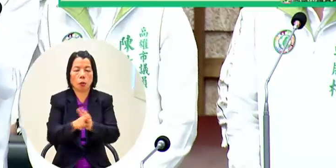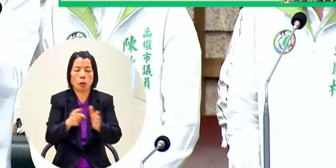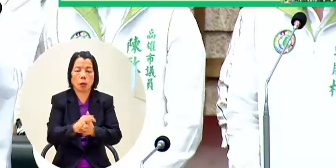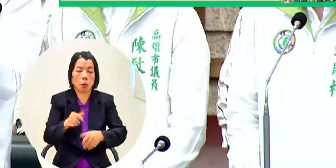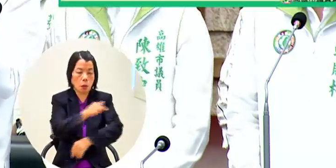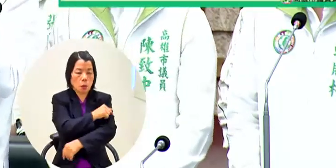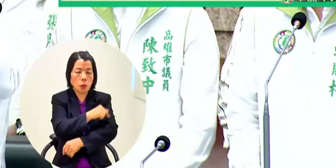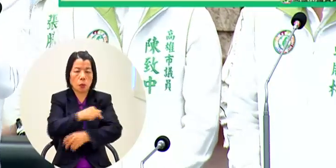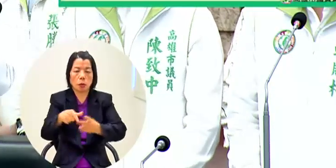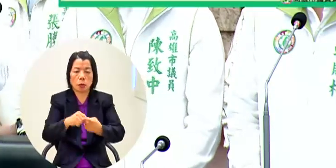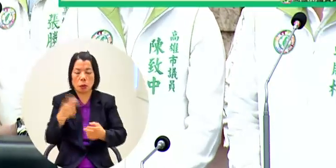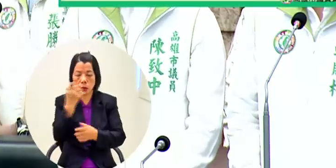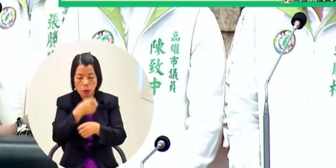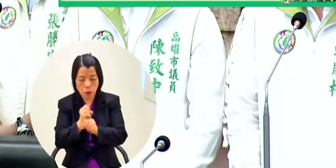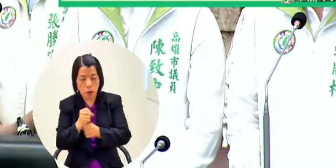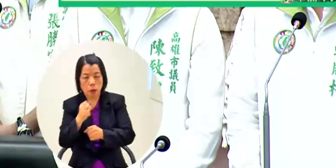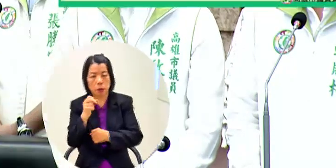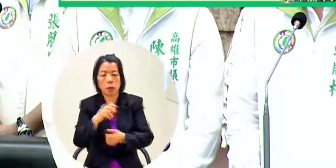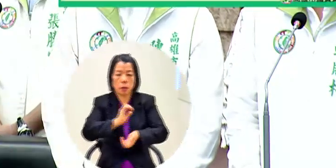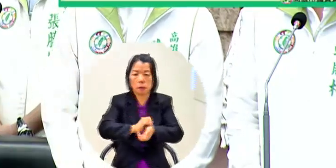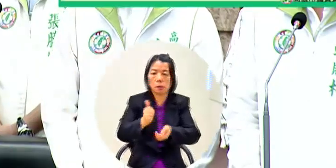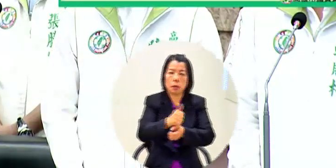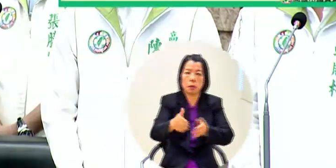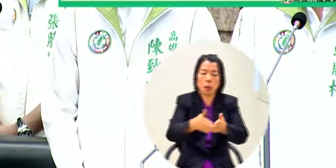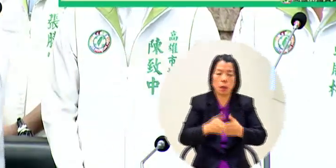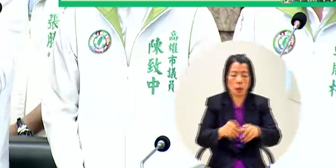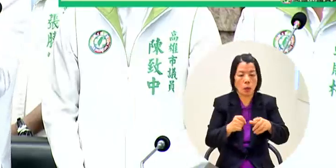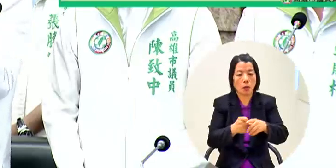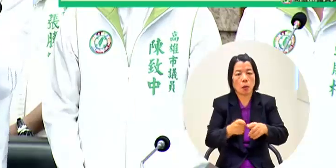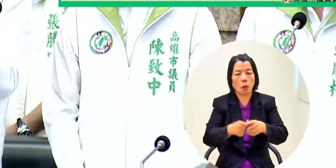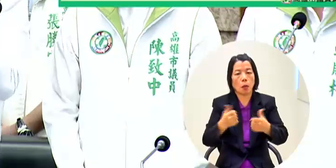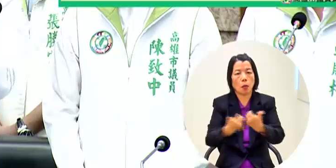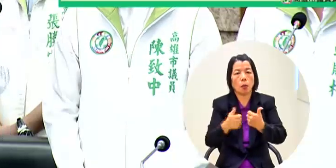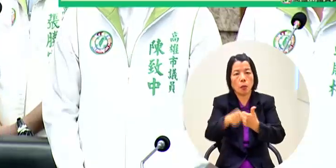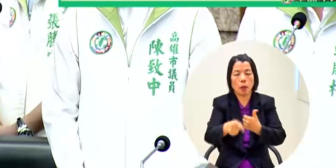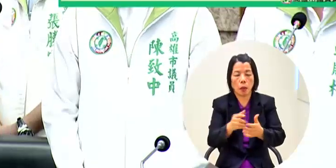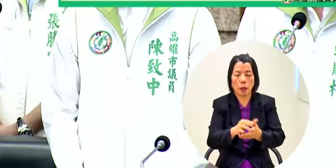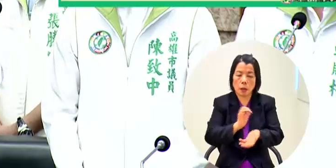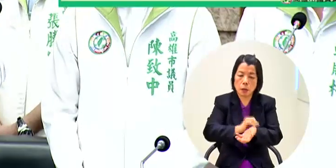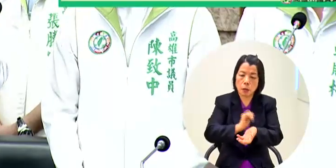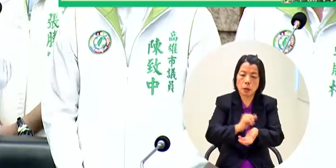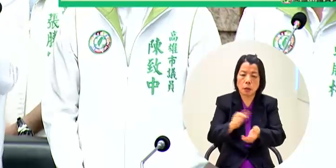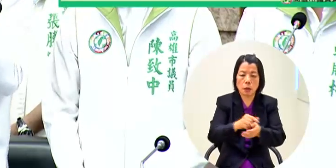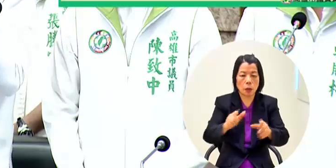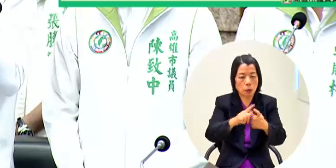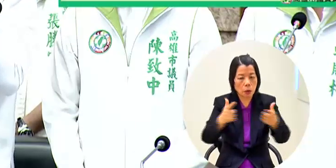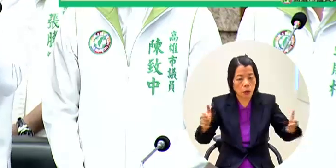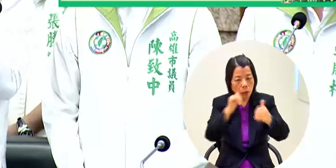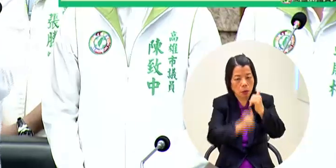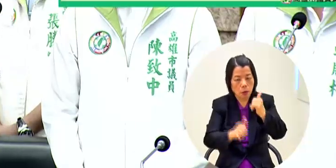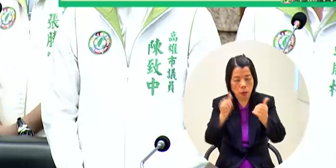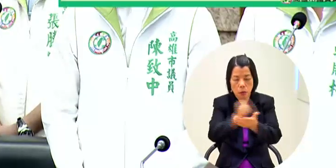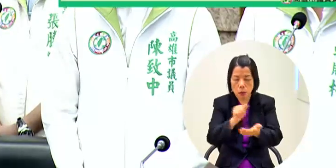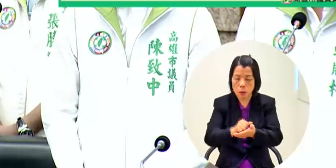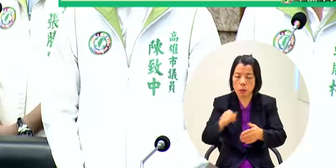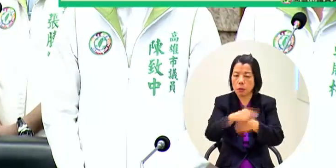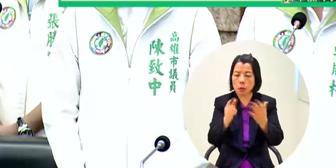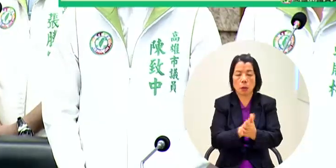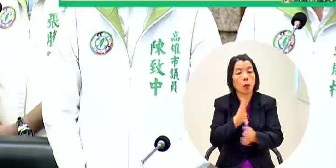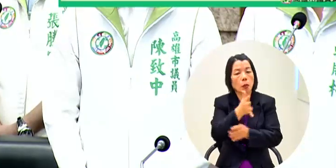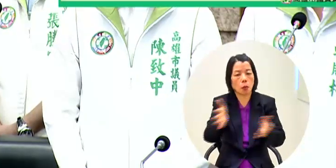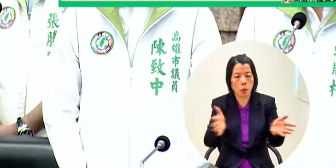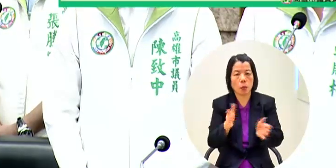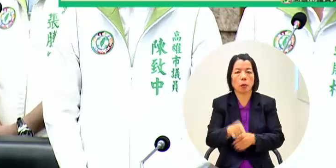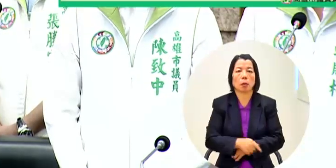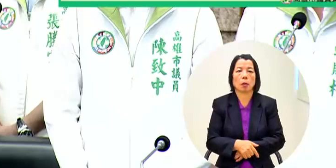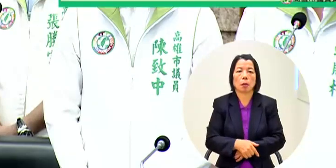医检师、医防师，或者公卫背景，或者是流行病学背景的专业人士，这个是你应该去征询的。结果市长，第